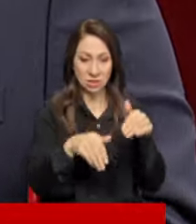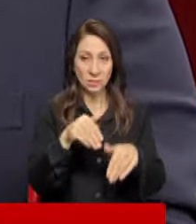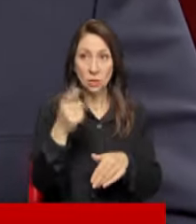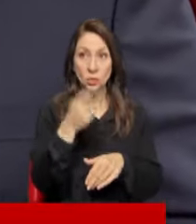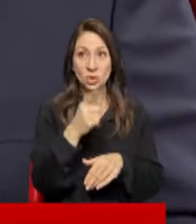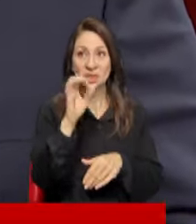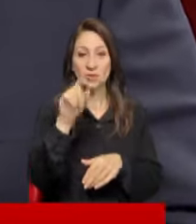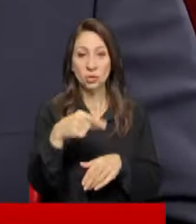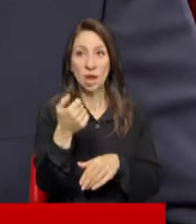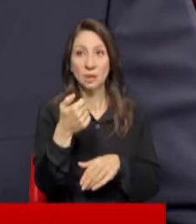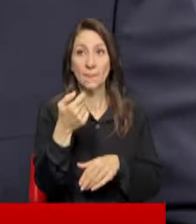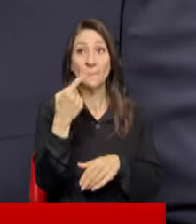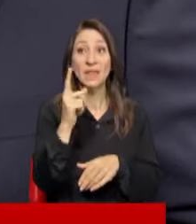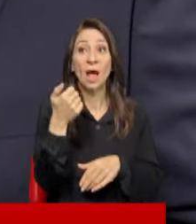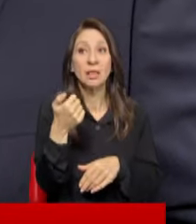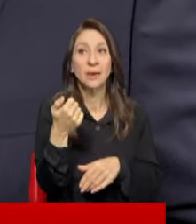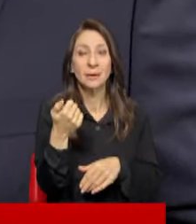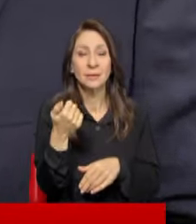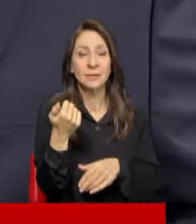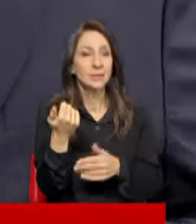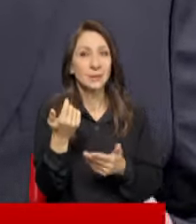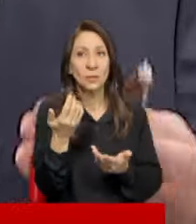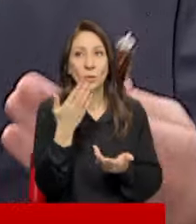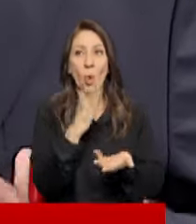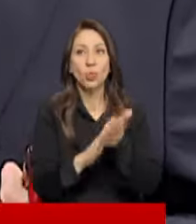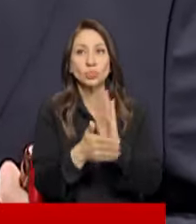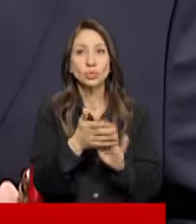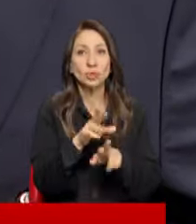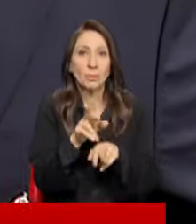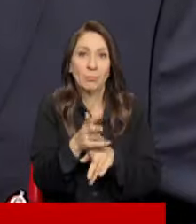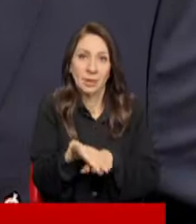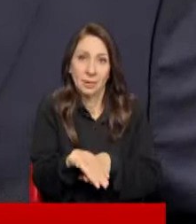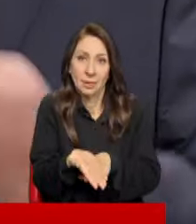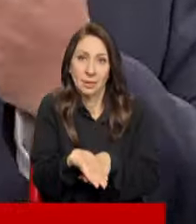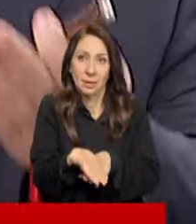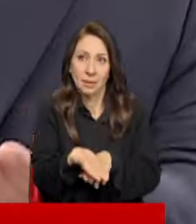seçimde %0.6, binde 6. Neredeyse bütün seçmenimiz